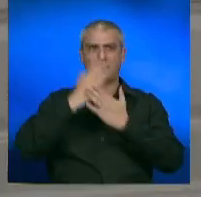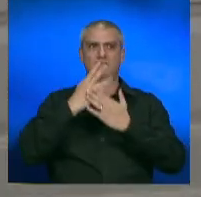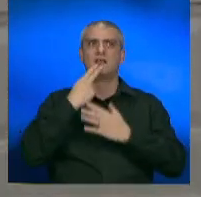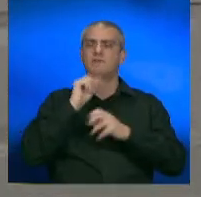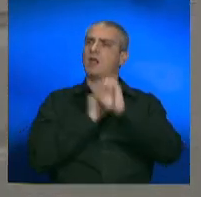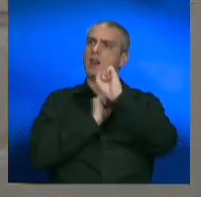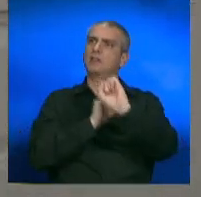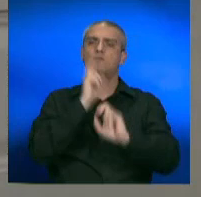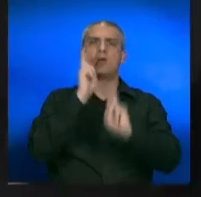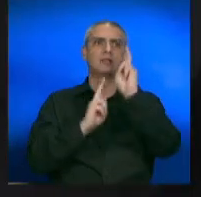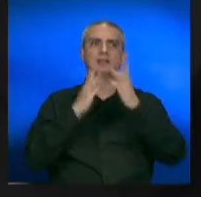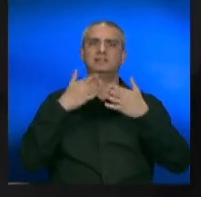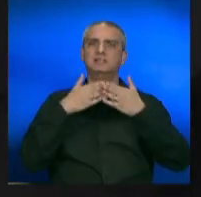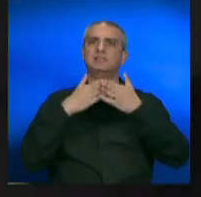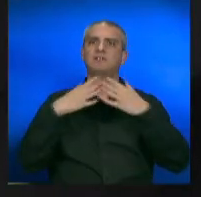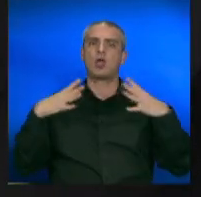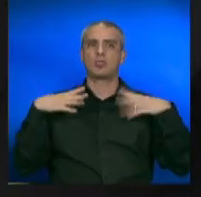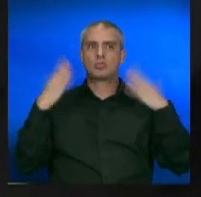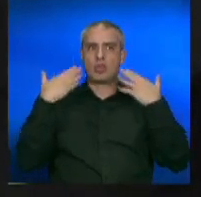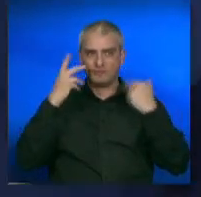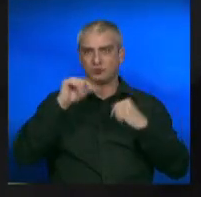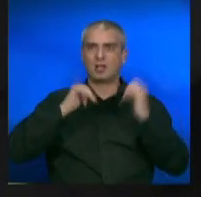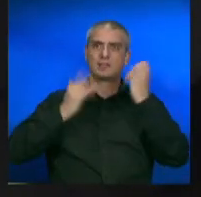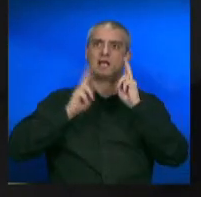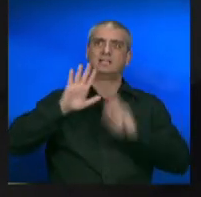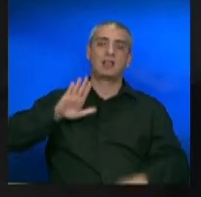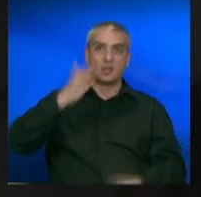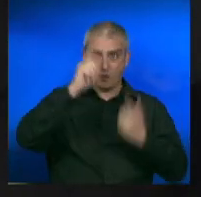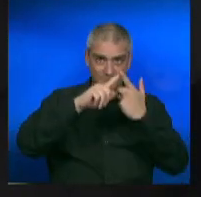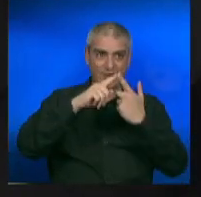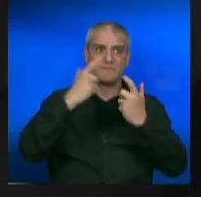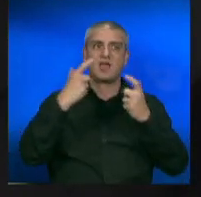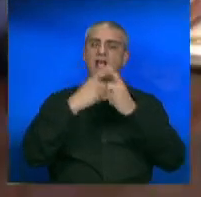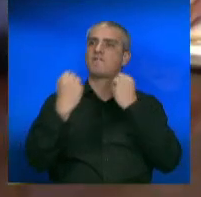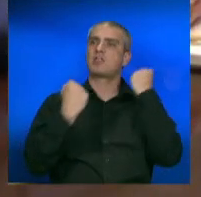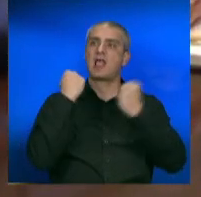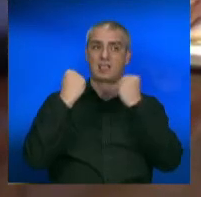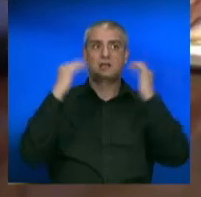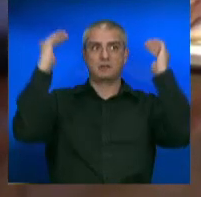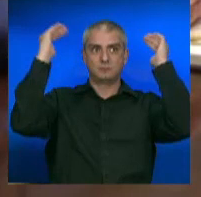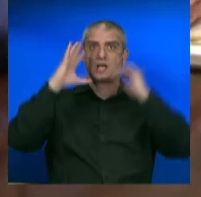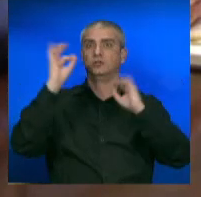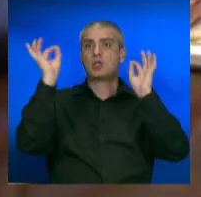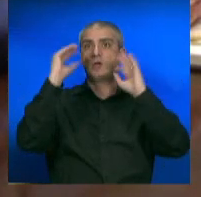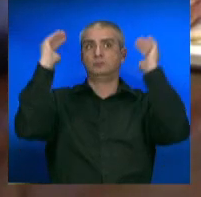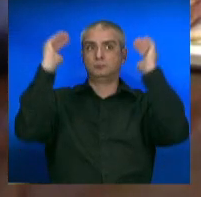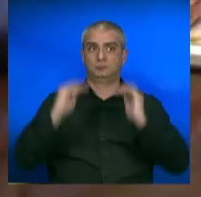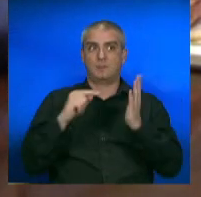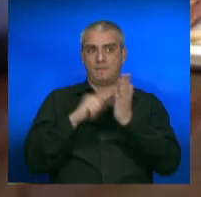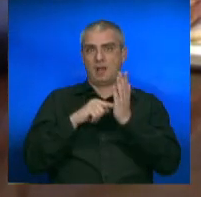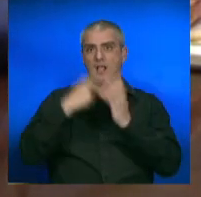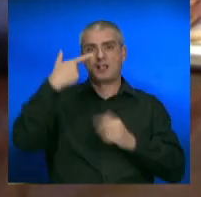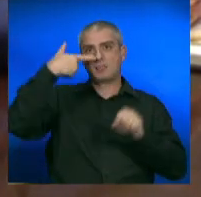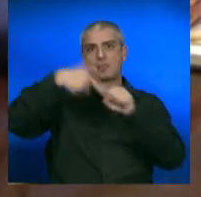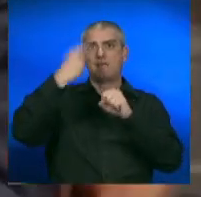לתמוך בתעשיית ספינות הנופש, בתעשיית התעופה, ואפילו בחברות האנרגיה שאיבדו עשרות אחוזים מערכן בעקבות